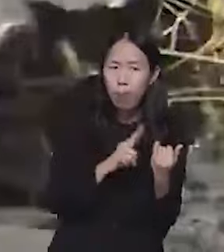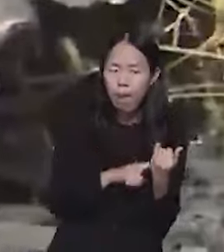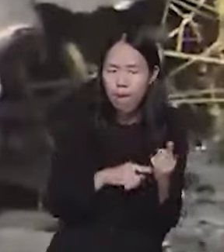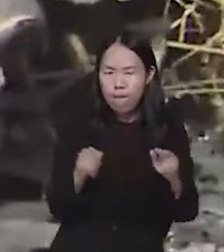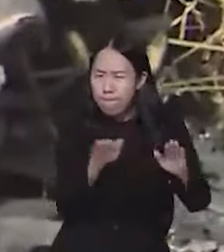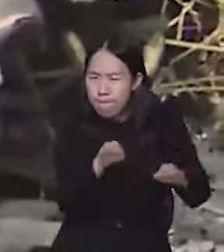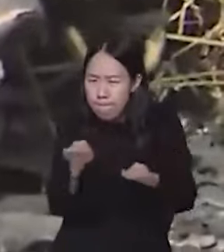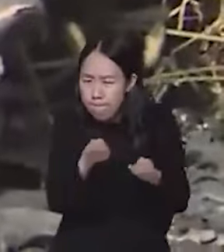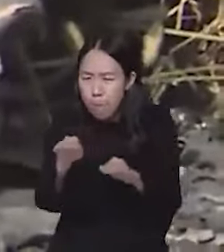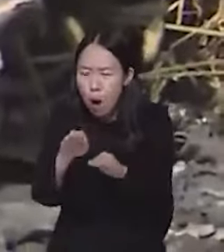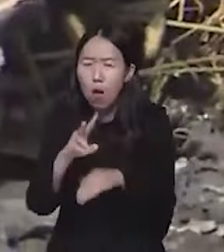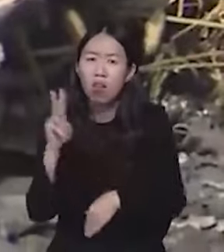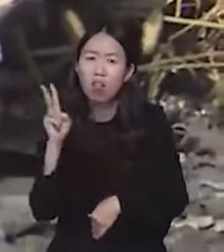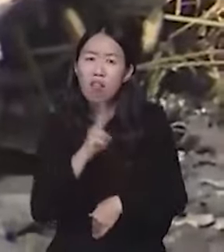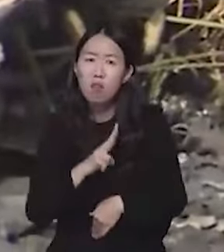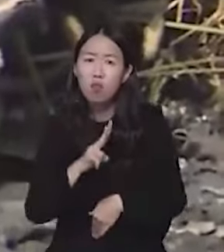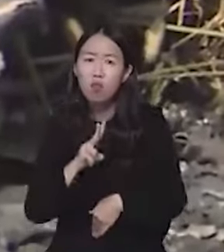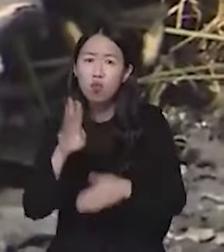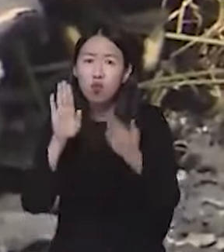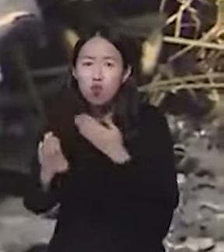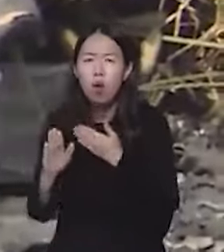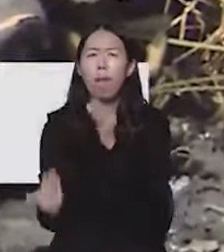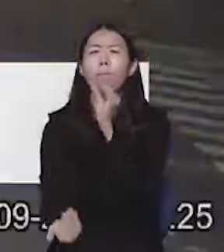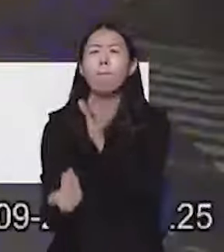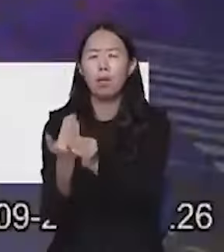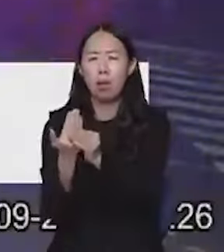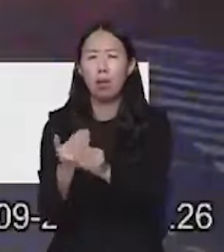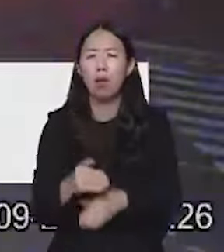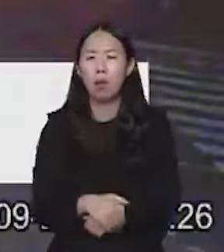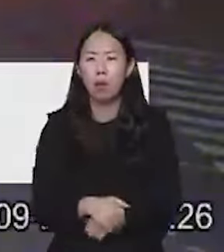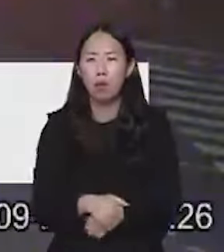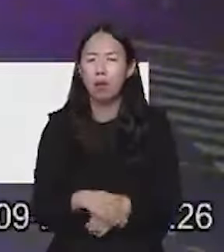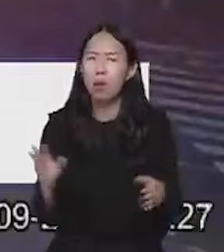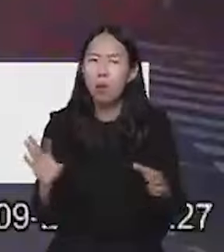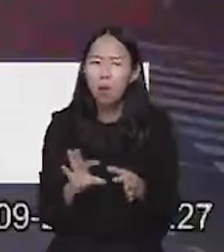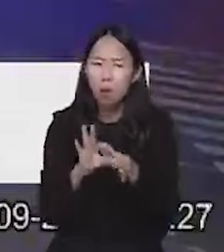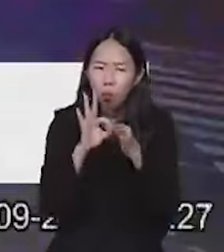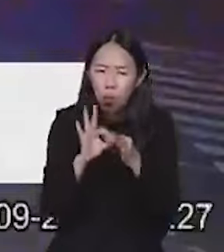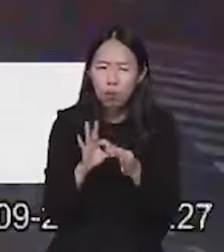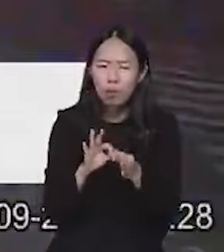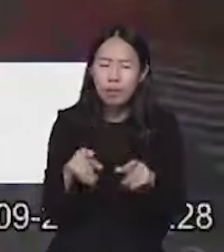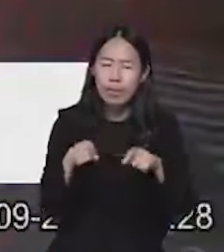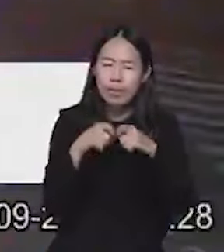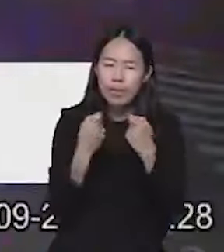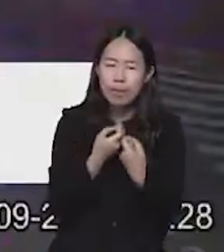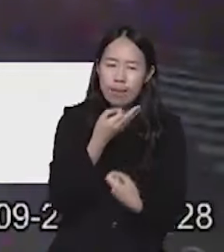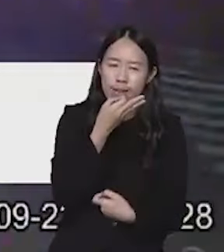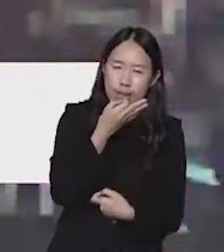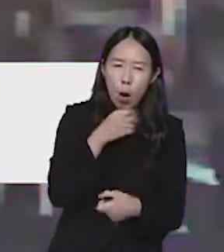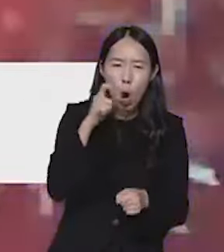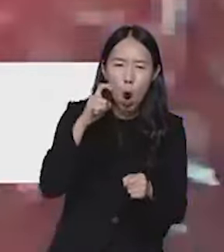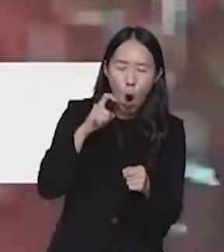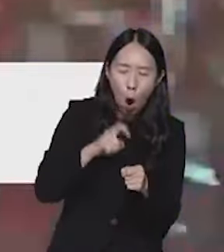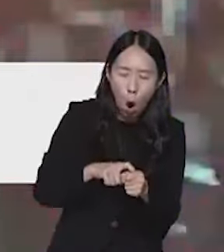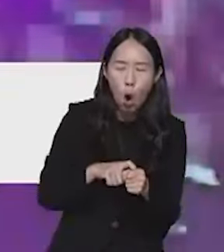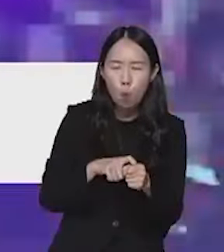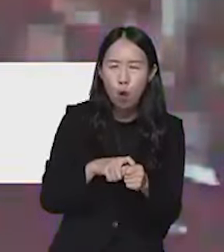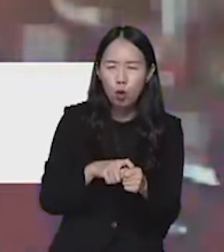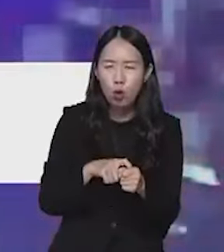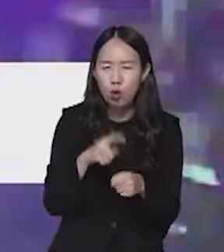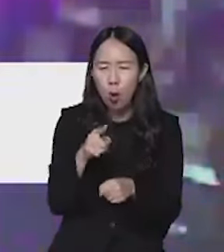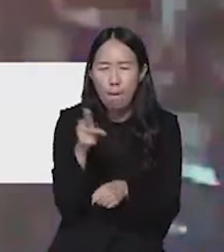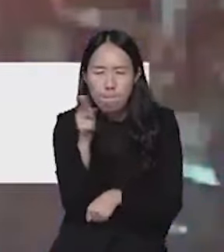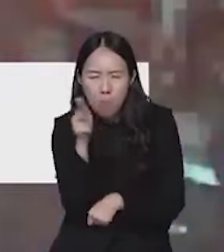뒤쫓았는데 추격 2분 만에 사고가 난 겁니다. 이를 두고 공익을 가장한 사적 제재가 사실상 사고를 촉발한